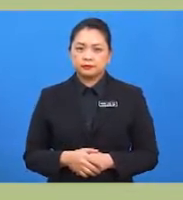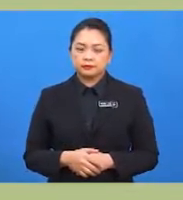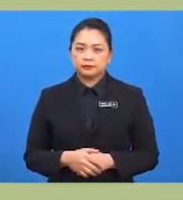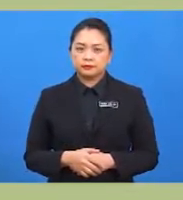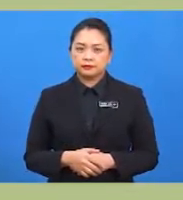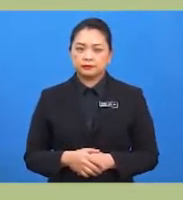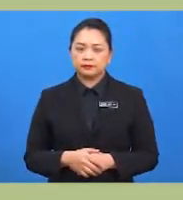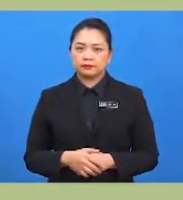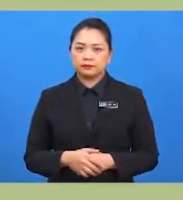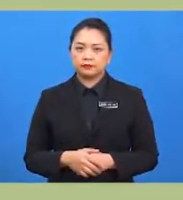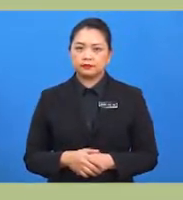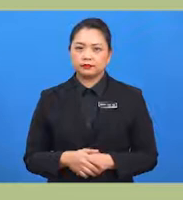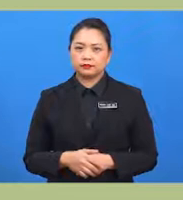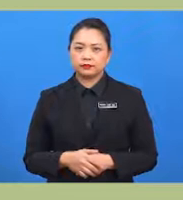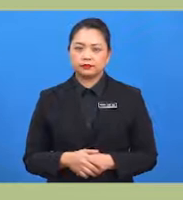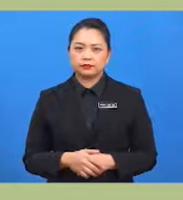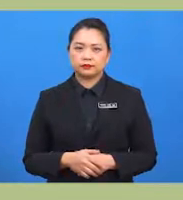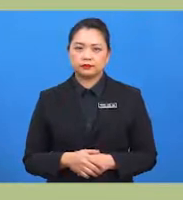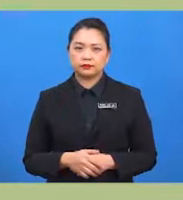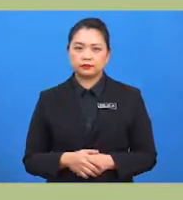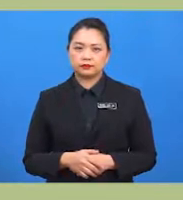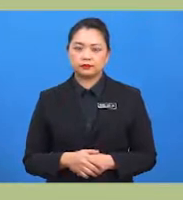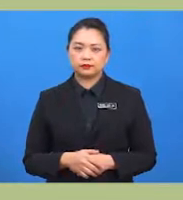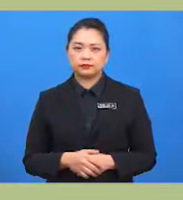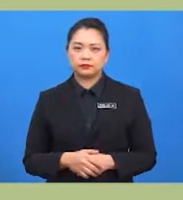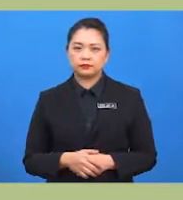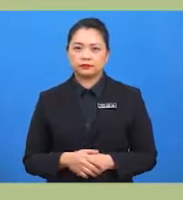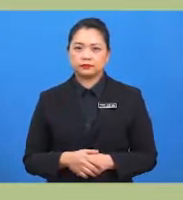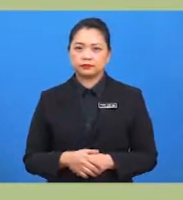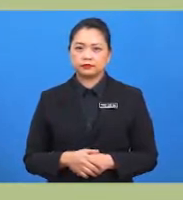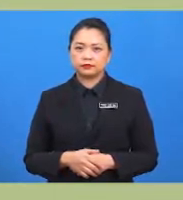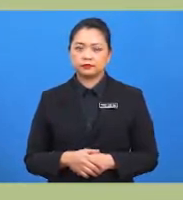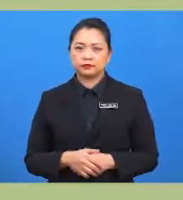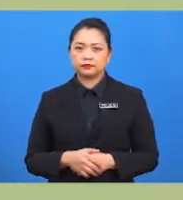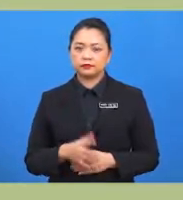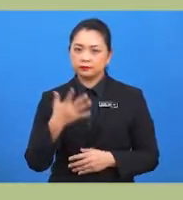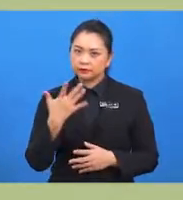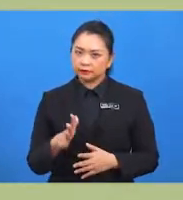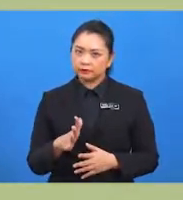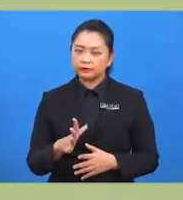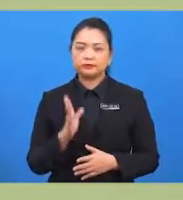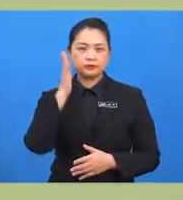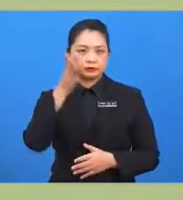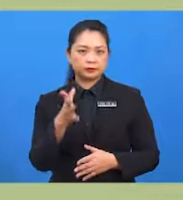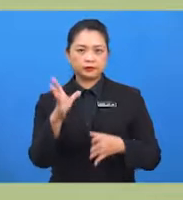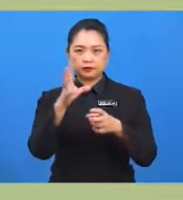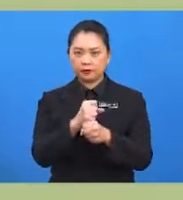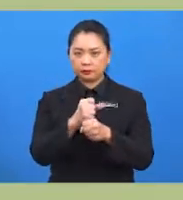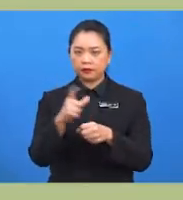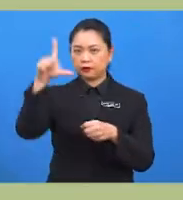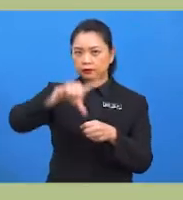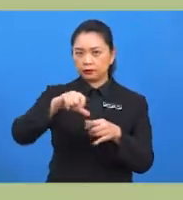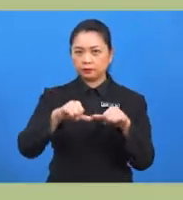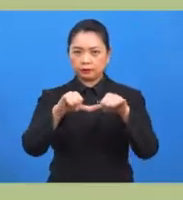menjadi homogen Hai Dan inilah Dia larutan piawai yang telah kita